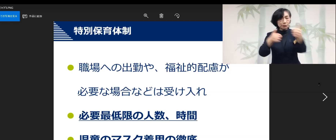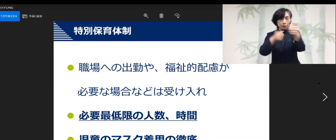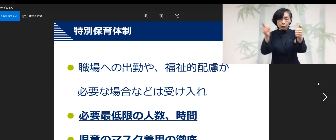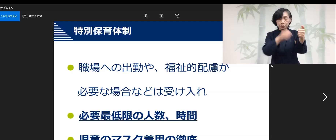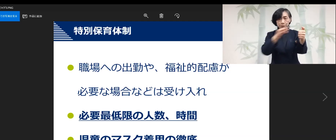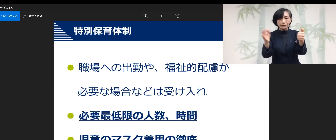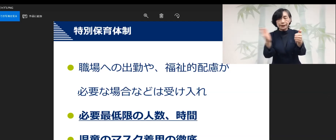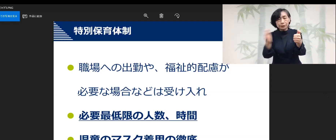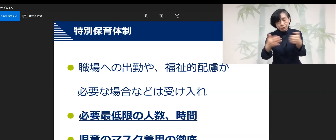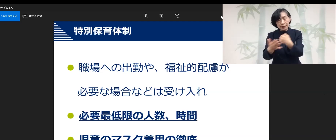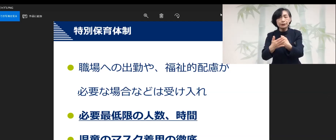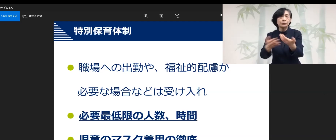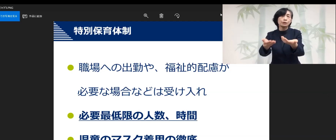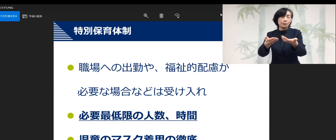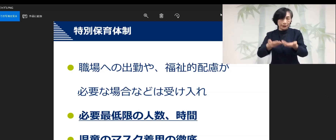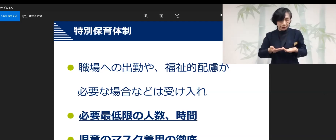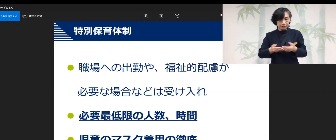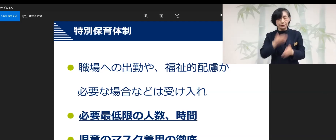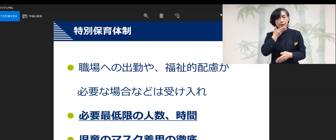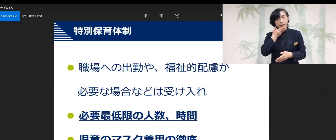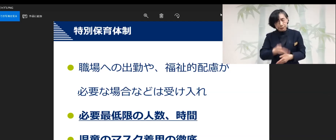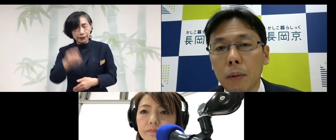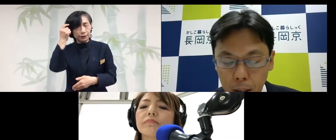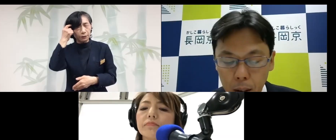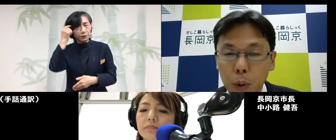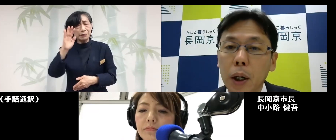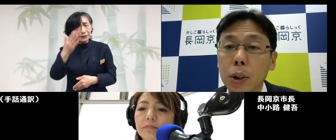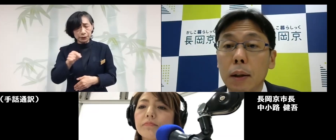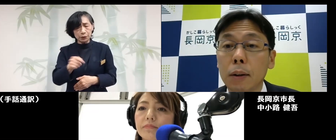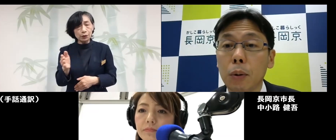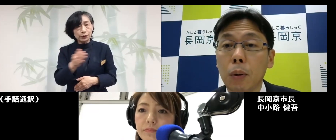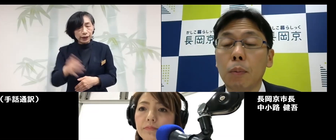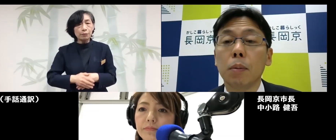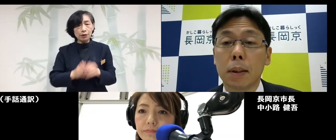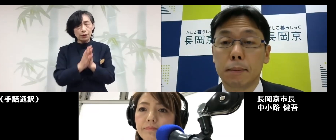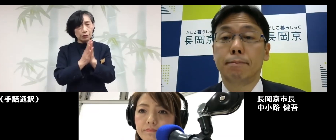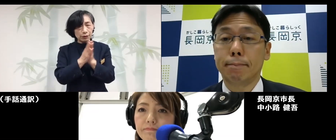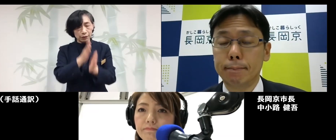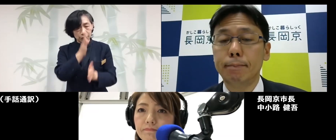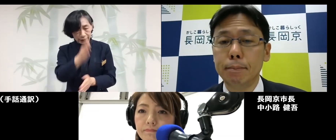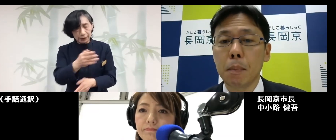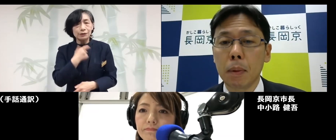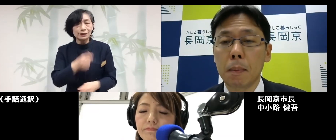ご協力いただいてます。ぜひご不便をおかけしますけれども、この点もですね、お願いしたいなと思います。